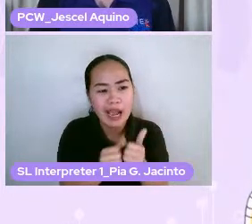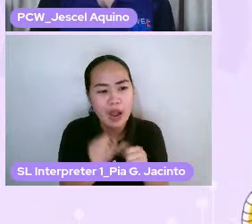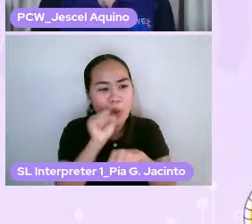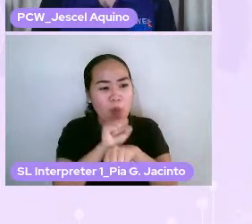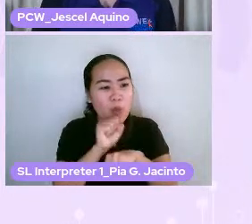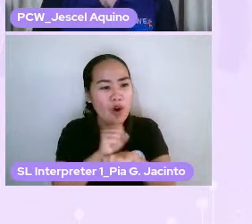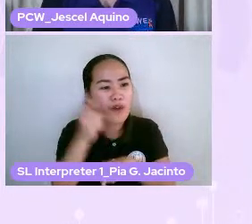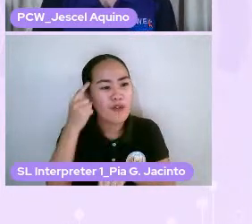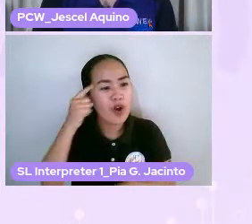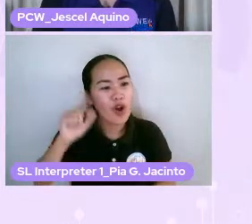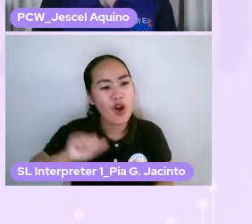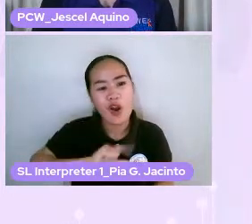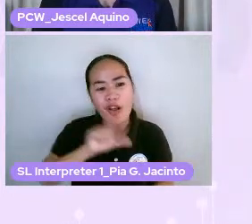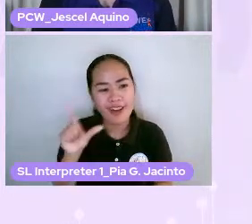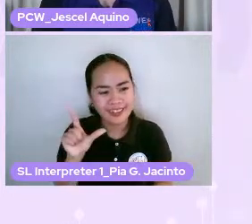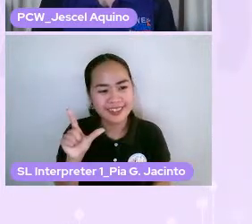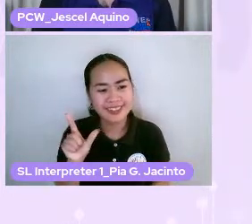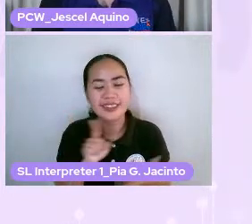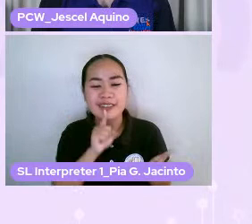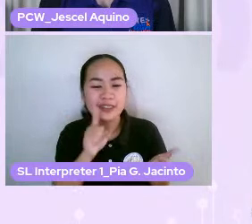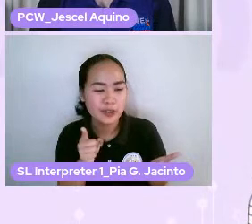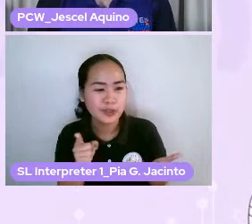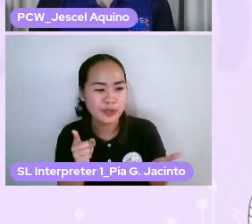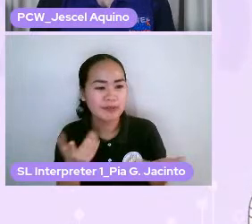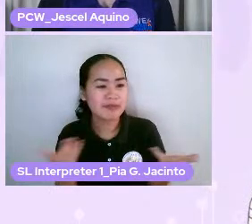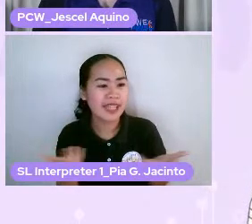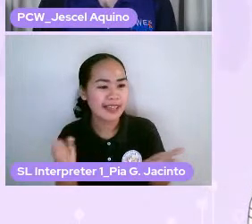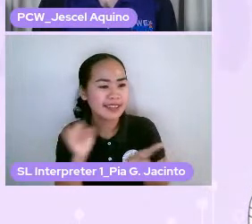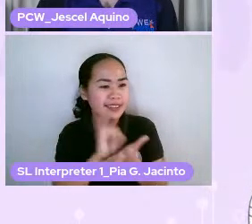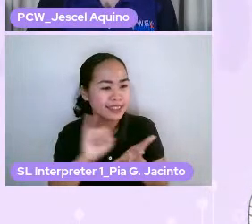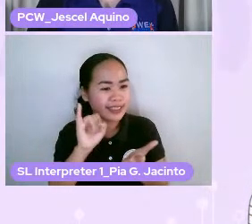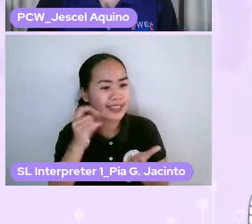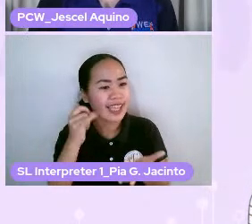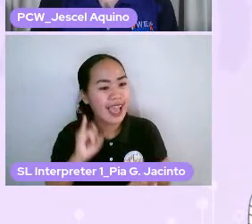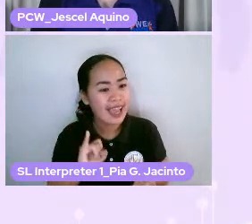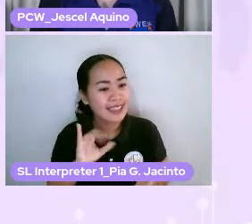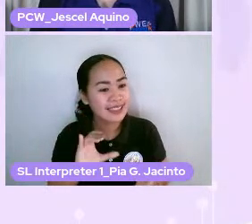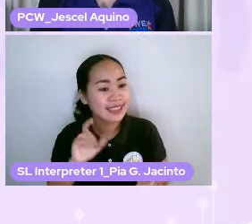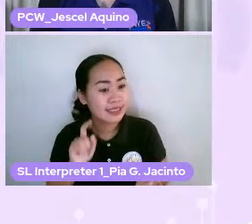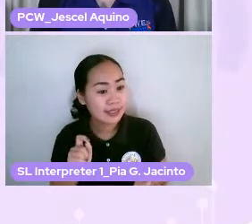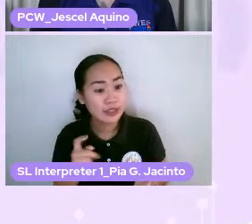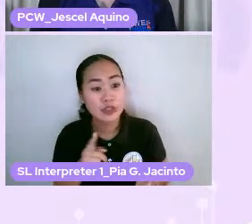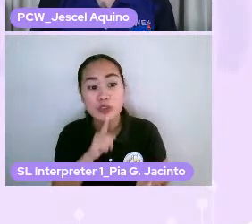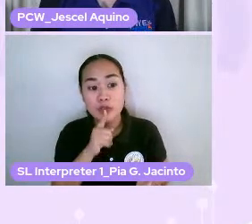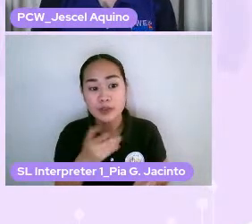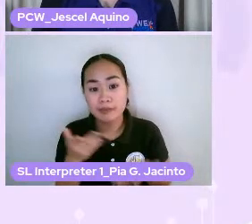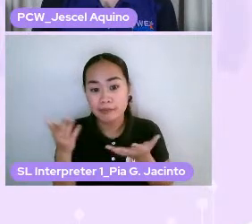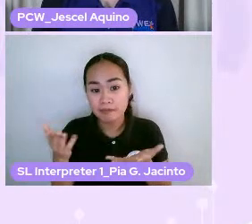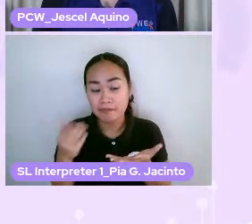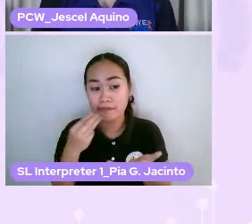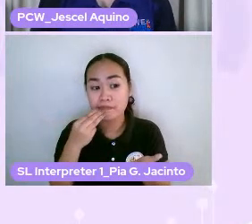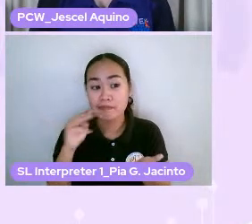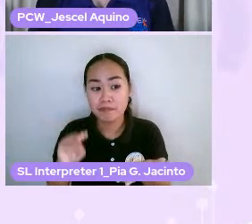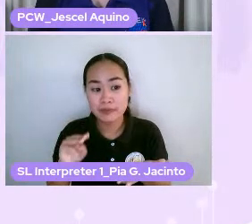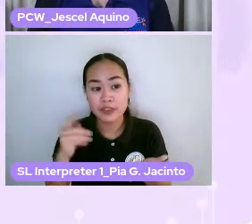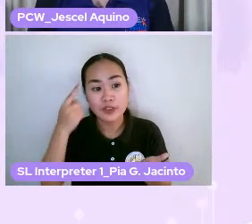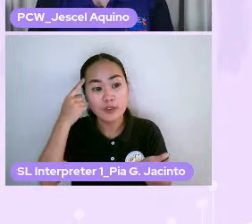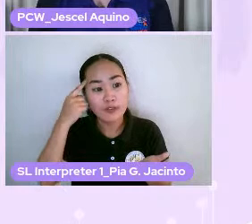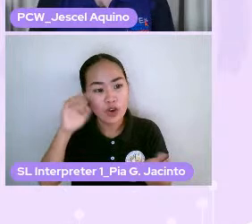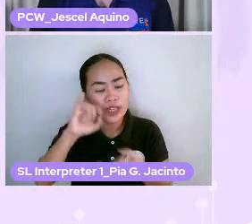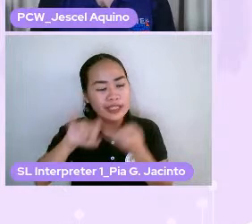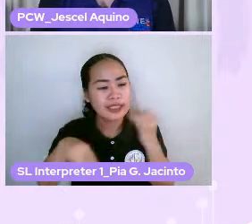lahat sa tulong at sa industriya ng ICT. Narito ang mensahe ng Director ng International